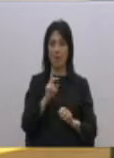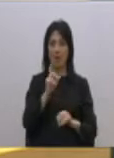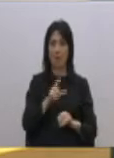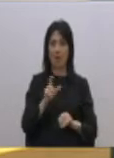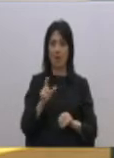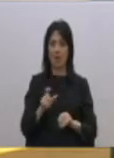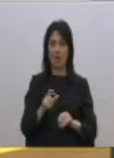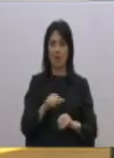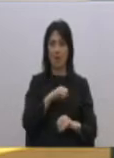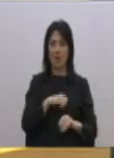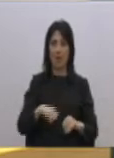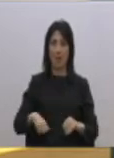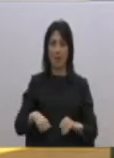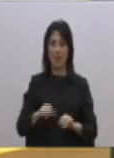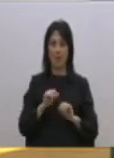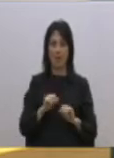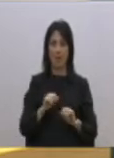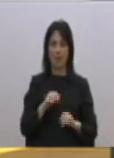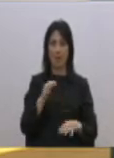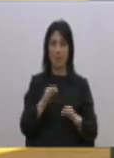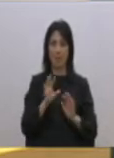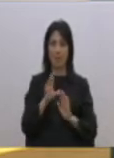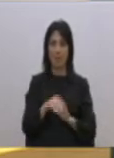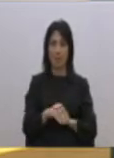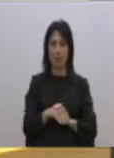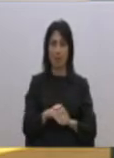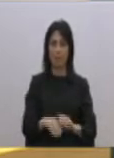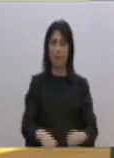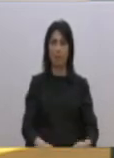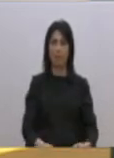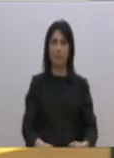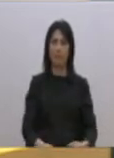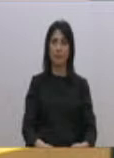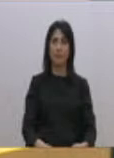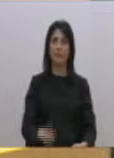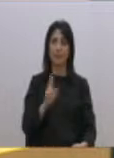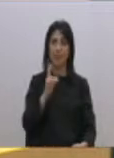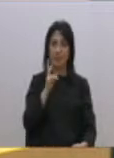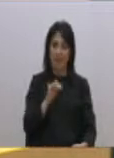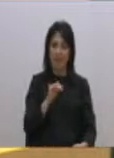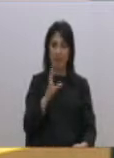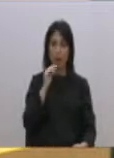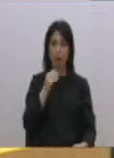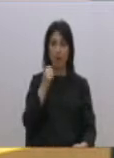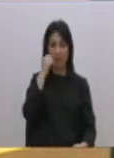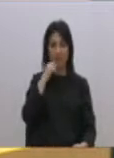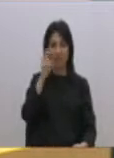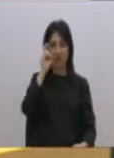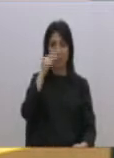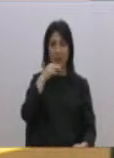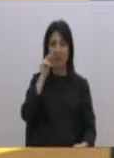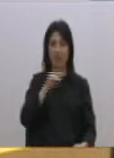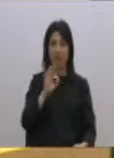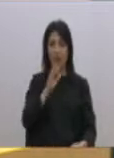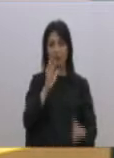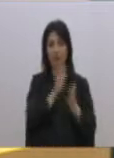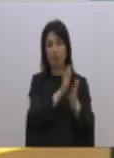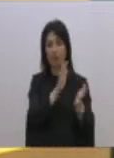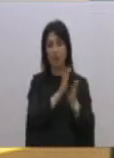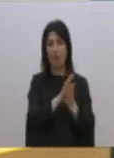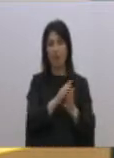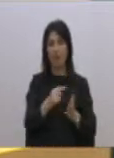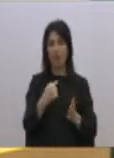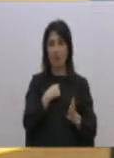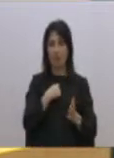კანდიდატებს კლანის დასაცავად სასამართლოში. Da, kii, roca cina, heli suplebi, dana șaulebi, zela paragob, da, ce